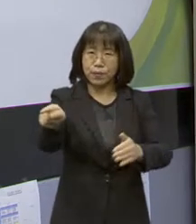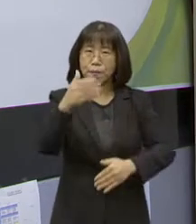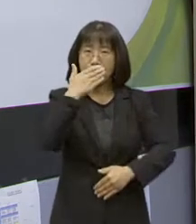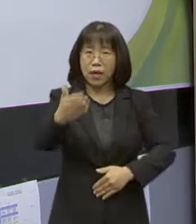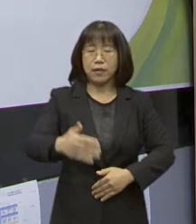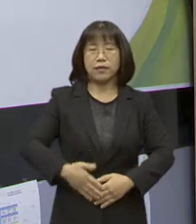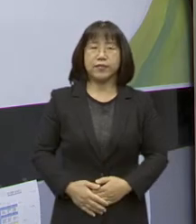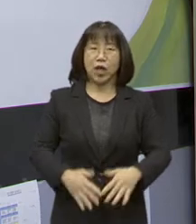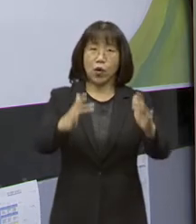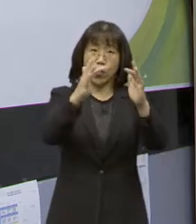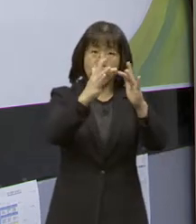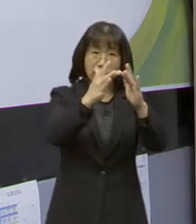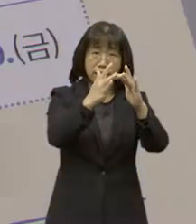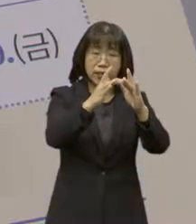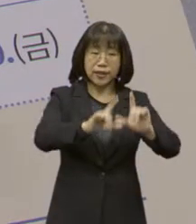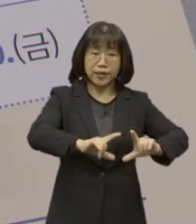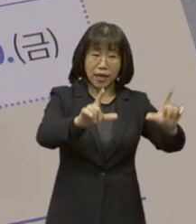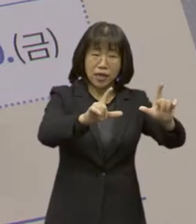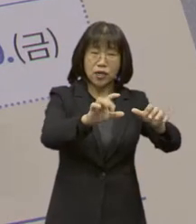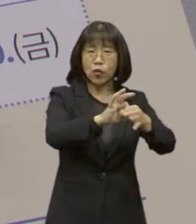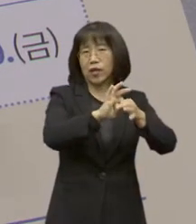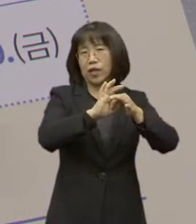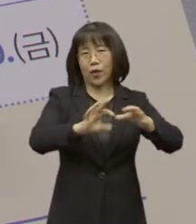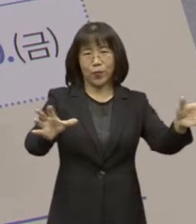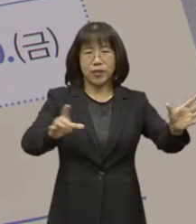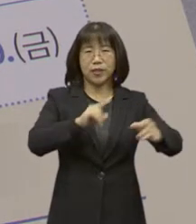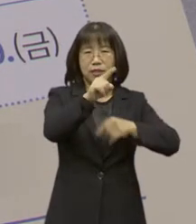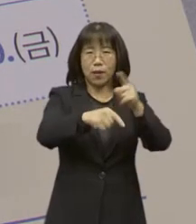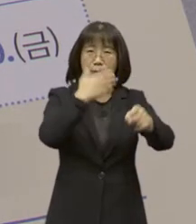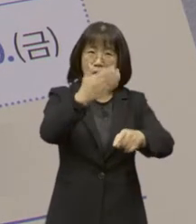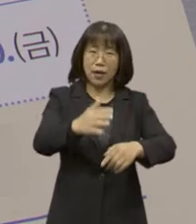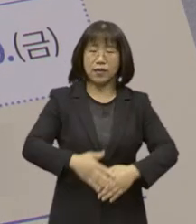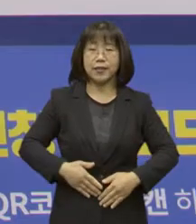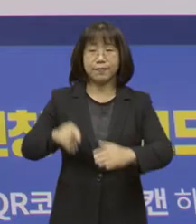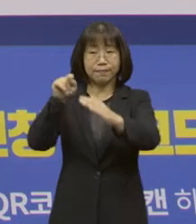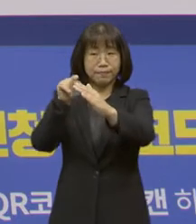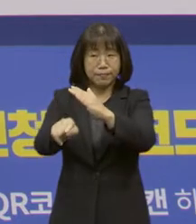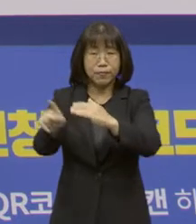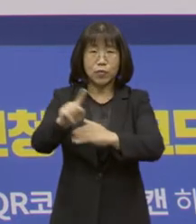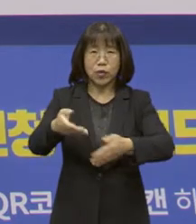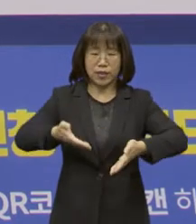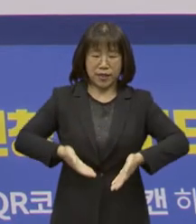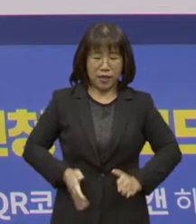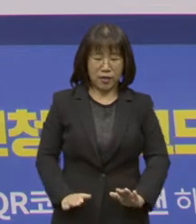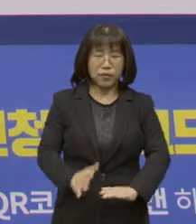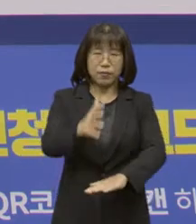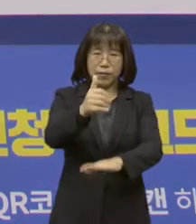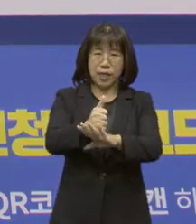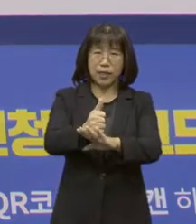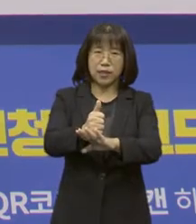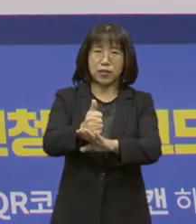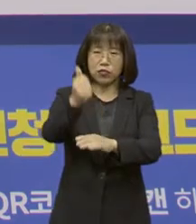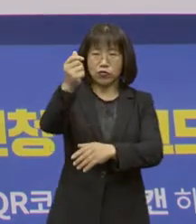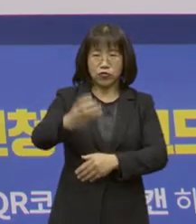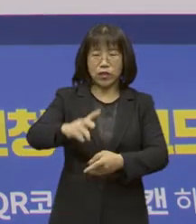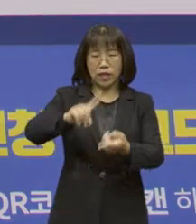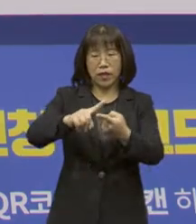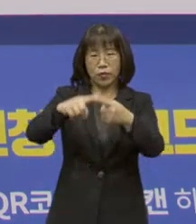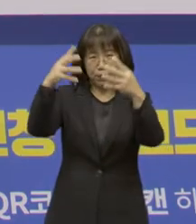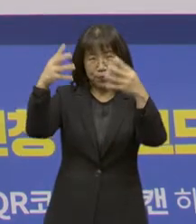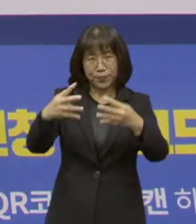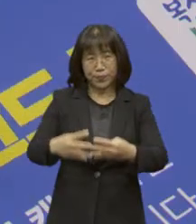신청도 가능합니다 온라인 신청은 요일제 적용 없이 신청 가능하고 현장 신청은